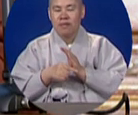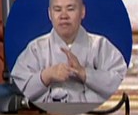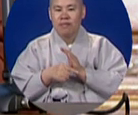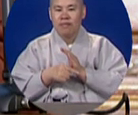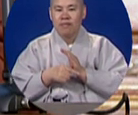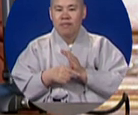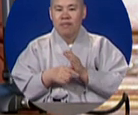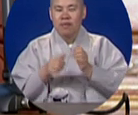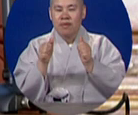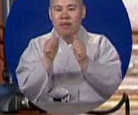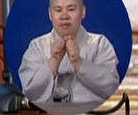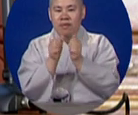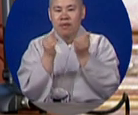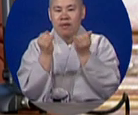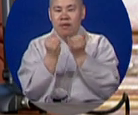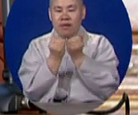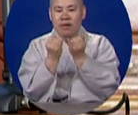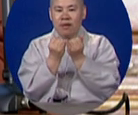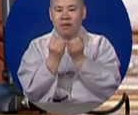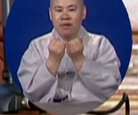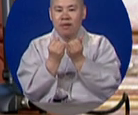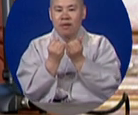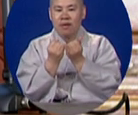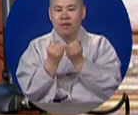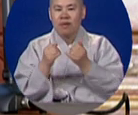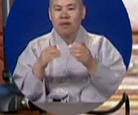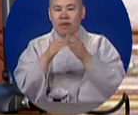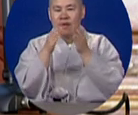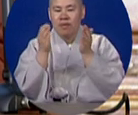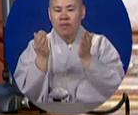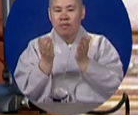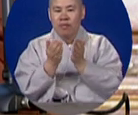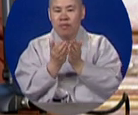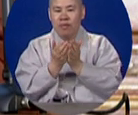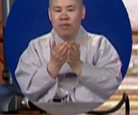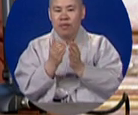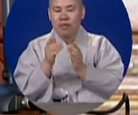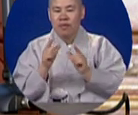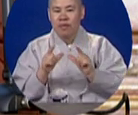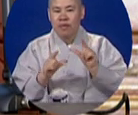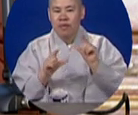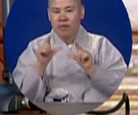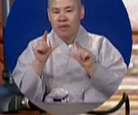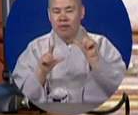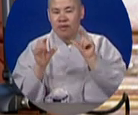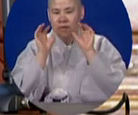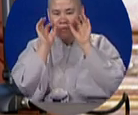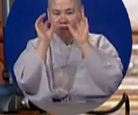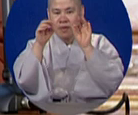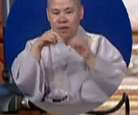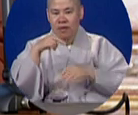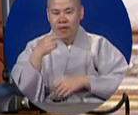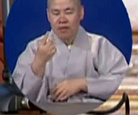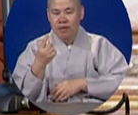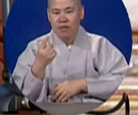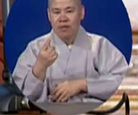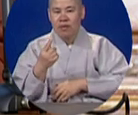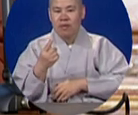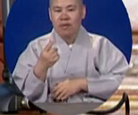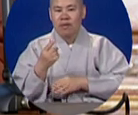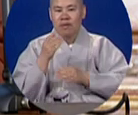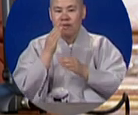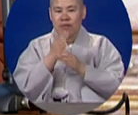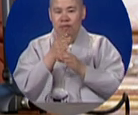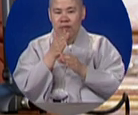남자나 여인이나 일체 색상을 보더라도 어중에 그